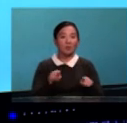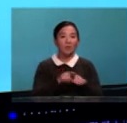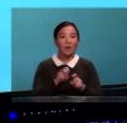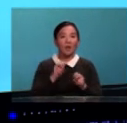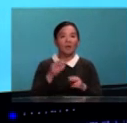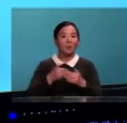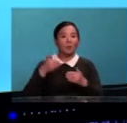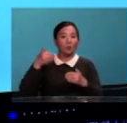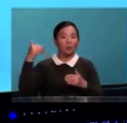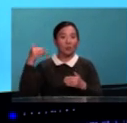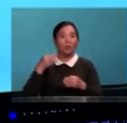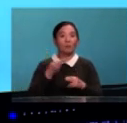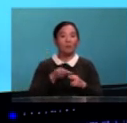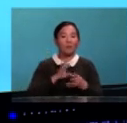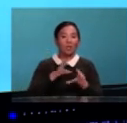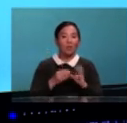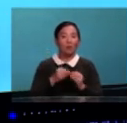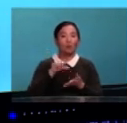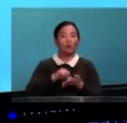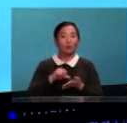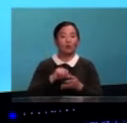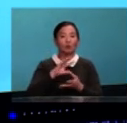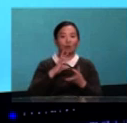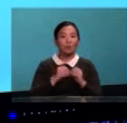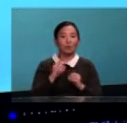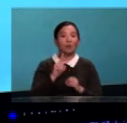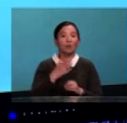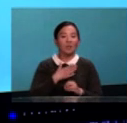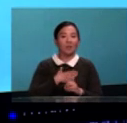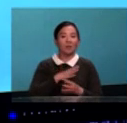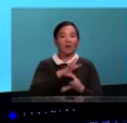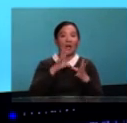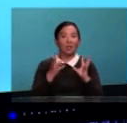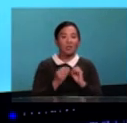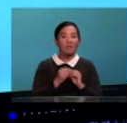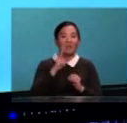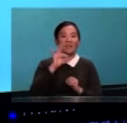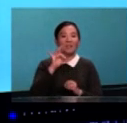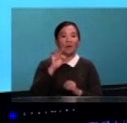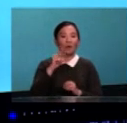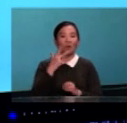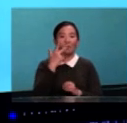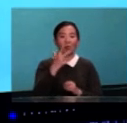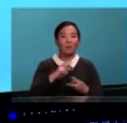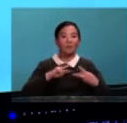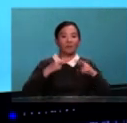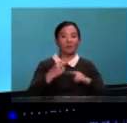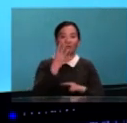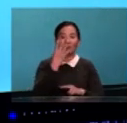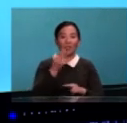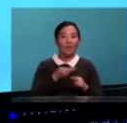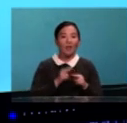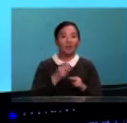и в предыдущих. При этом учитываем, что у нас с вами количество кислорода из 3 превратилось в 4, так как